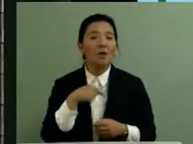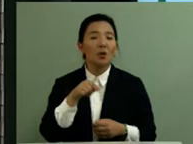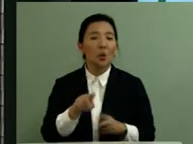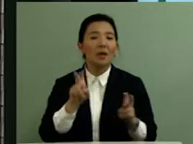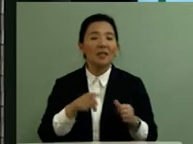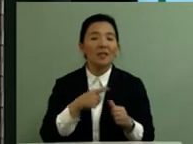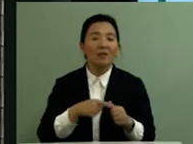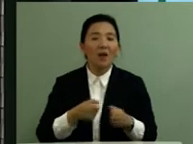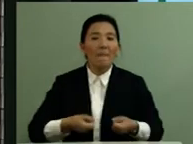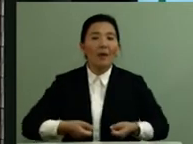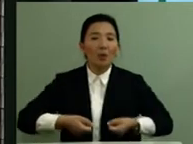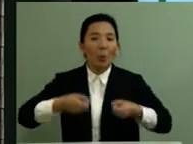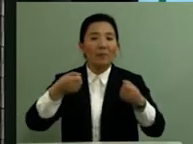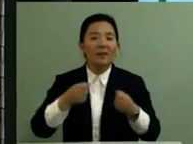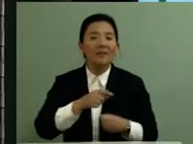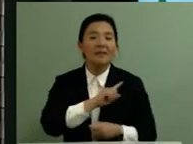назовем подъемная сила.